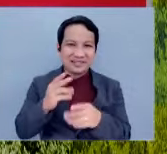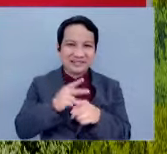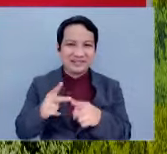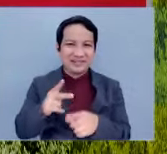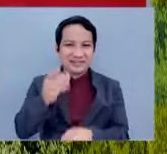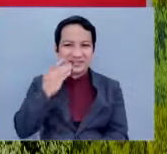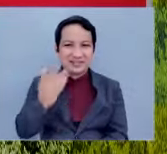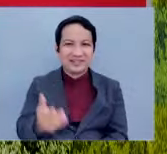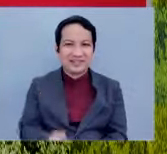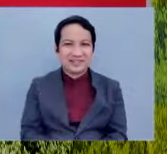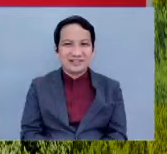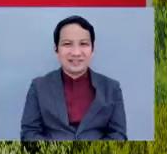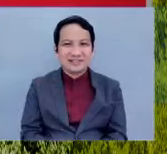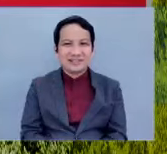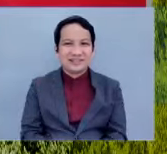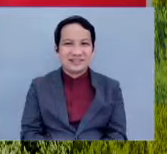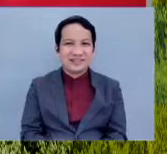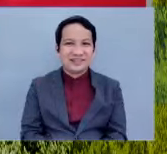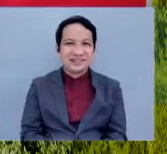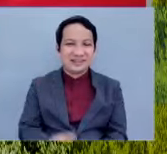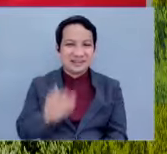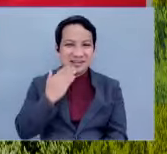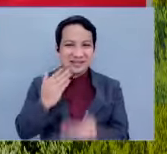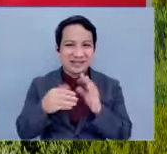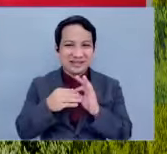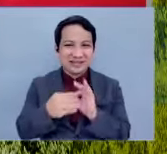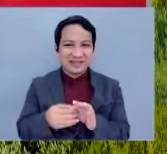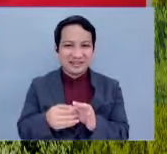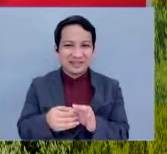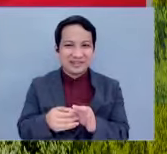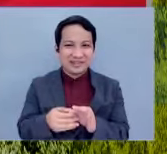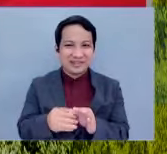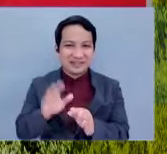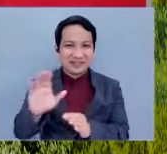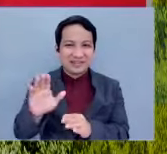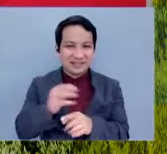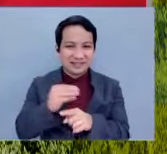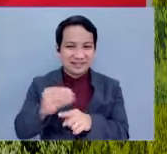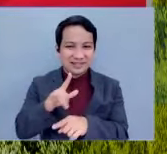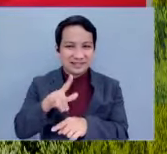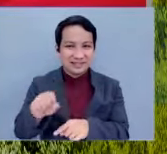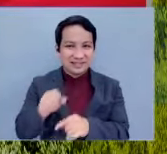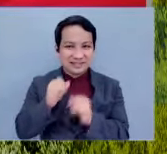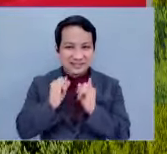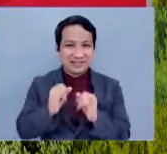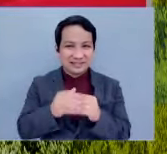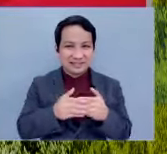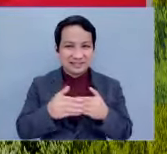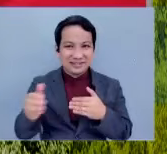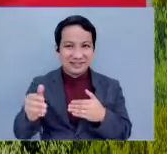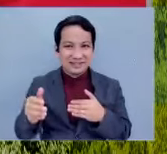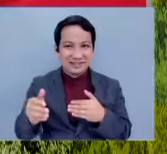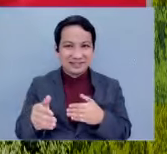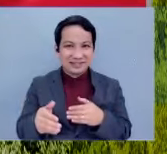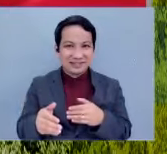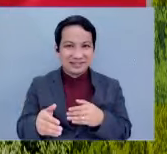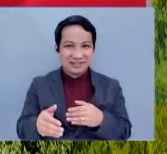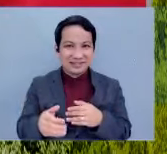Thank you, Prof. Ito po, dire-diretso lang ang happiness. Salamat po. Nagpapasalamat ako kasi milestone sa akin itong interview na to dahil 40th year